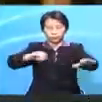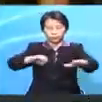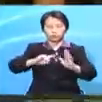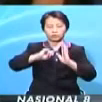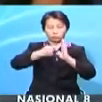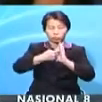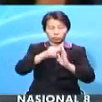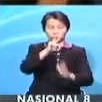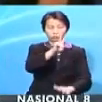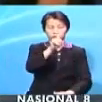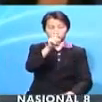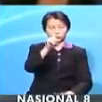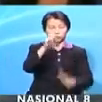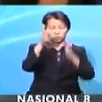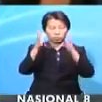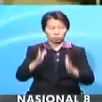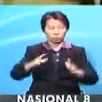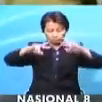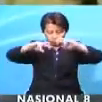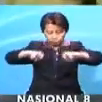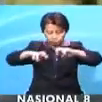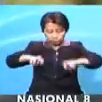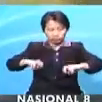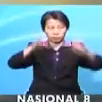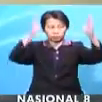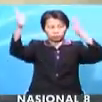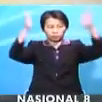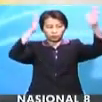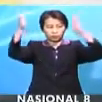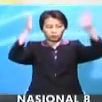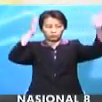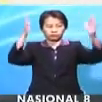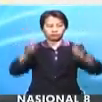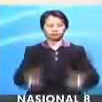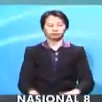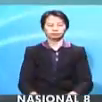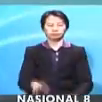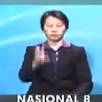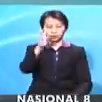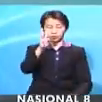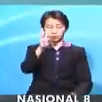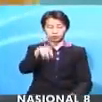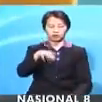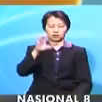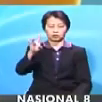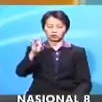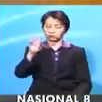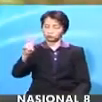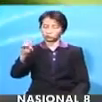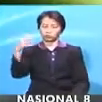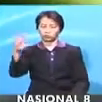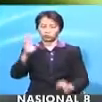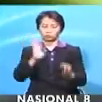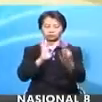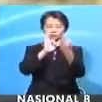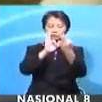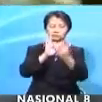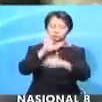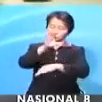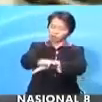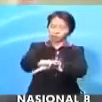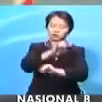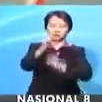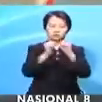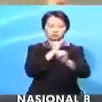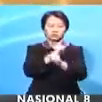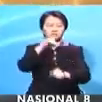21 anggota penyasat Malaysia 6 pegas 2014 berdepan desakan antarbangsa